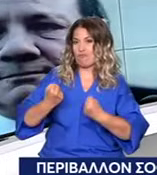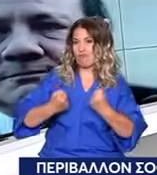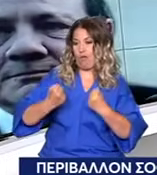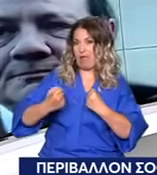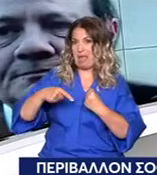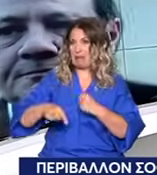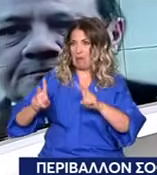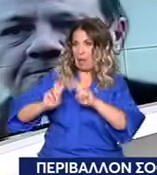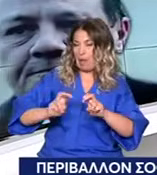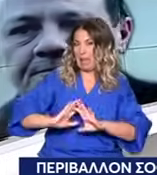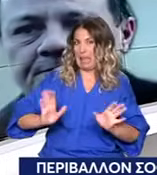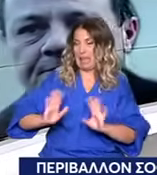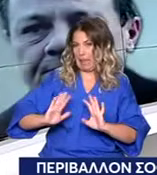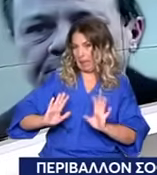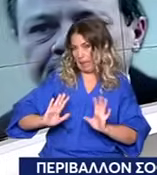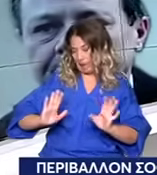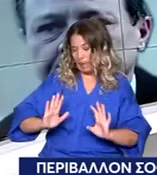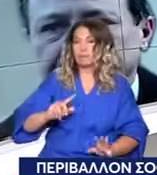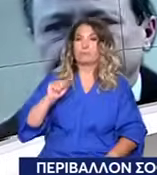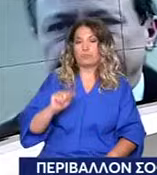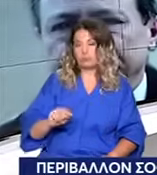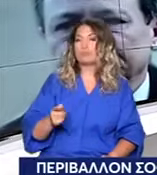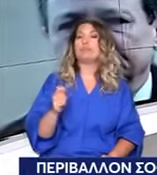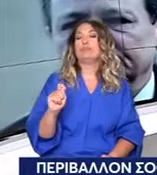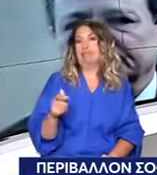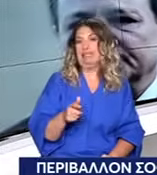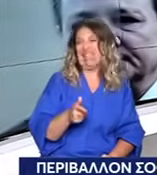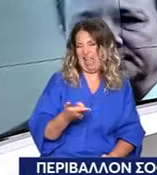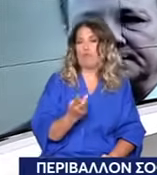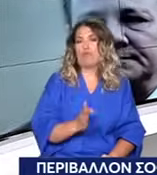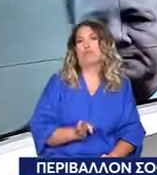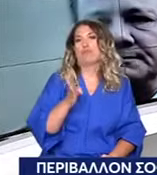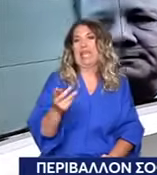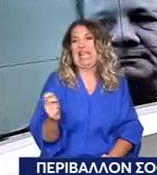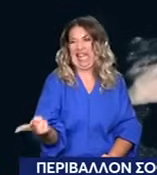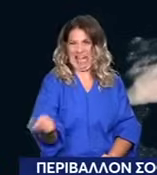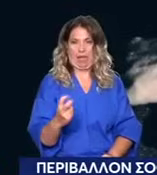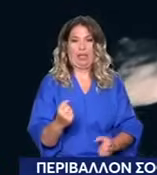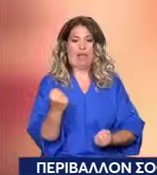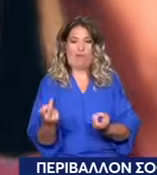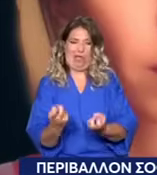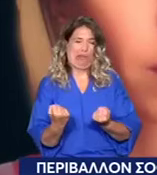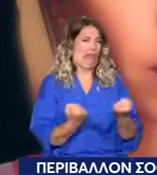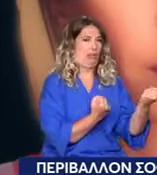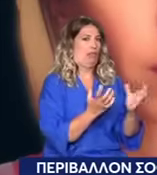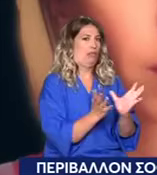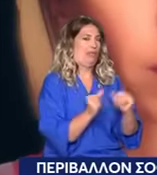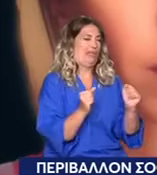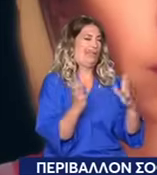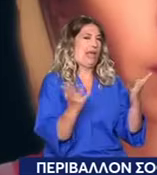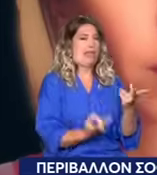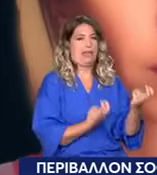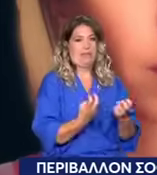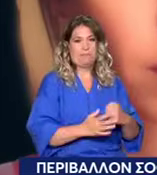Ξαναλέω, δεν το ισχυριζόμαστε εμείς, λέει το περιβάλλον της κυρίας Πολυζωγοπούλου. Ελάτε να ακούσουμε. Εκείνη τη μέρα που μπούκαραν στο σπίτι το